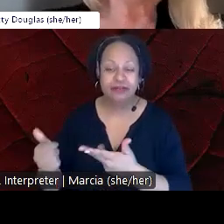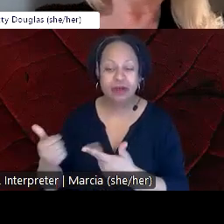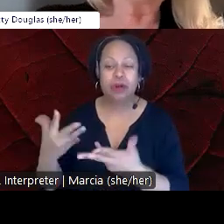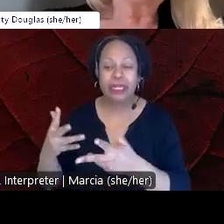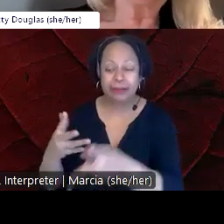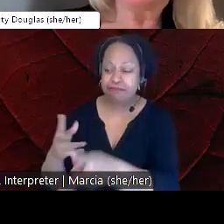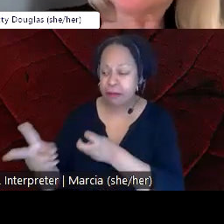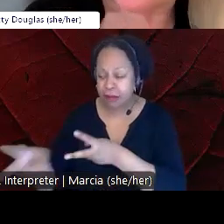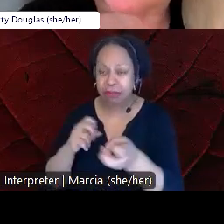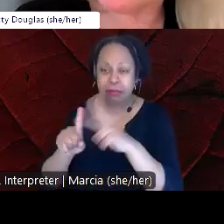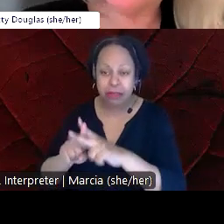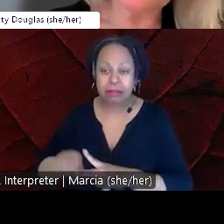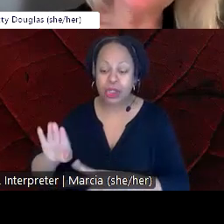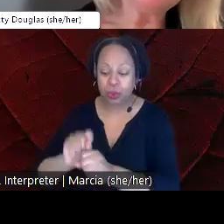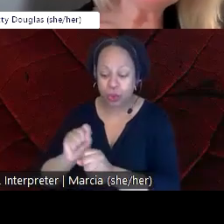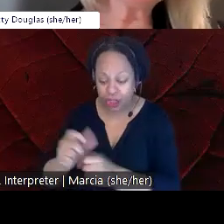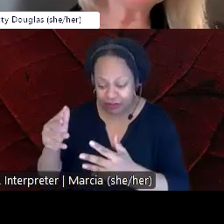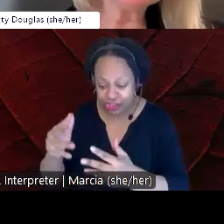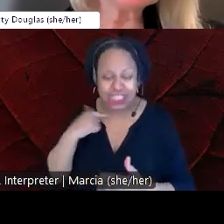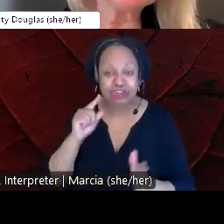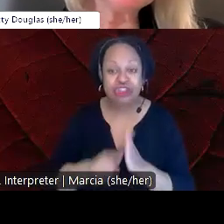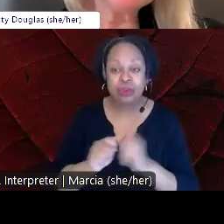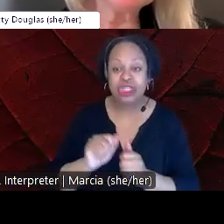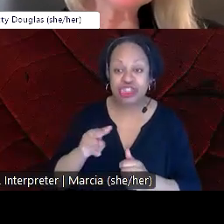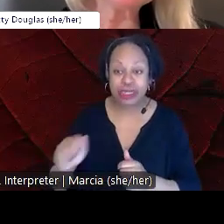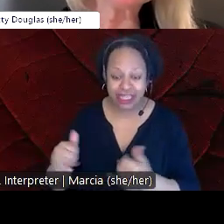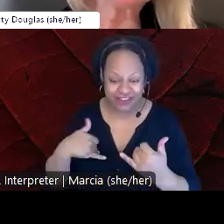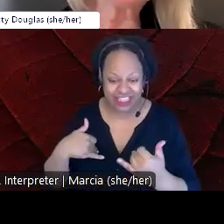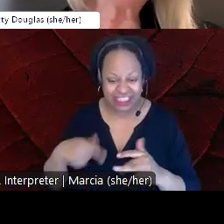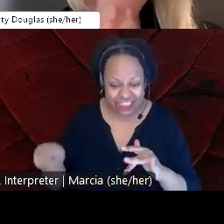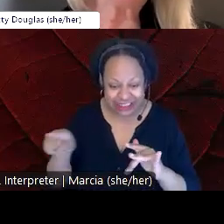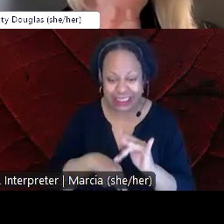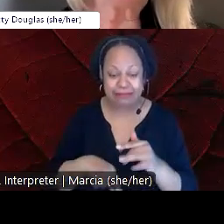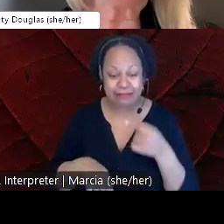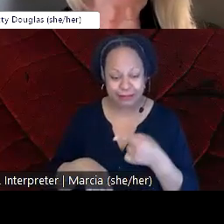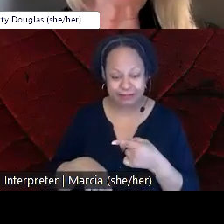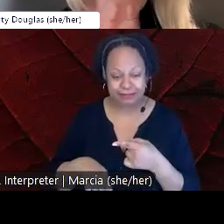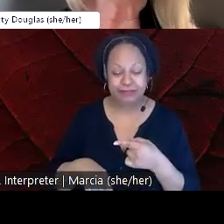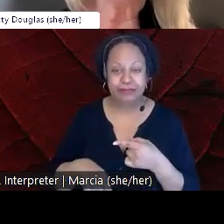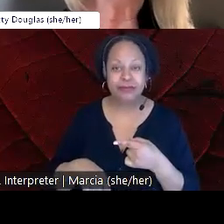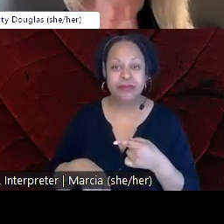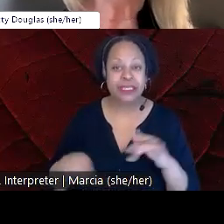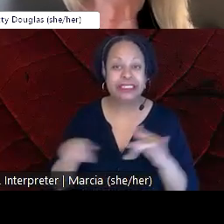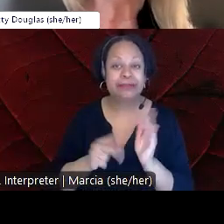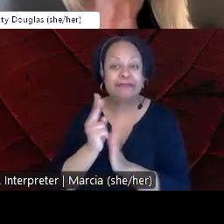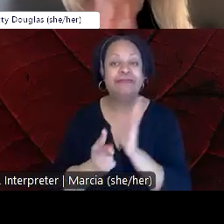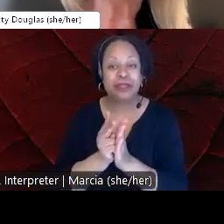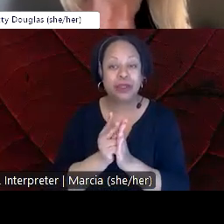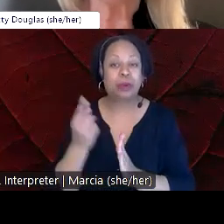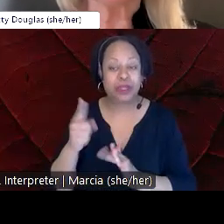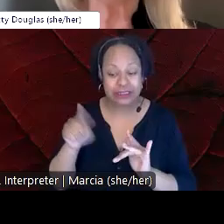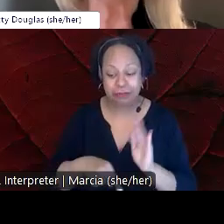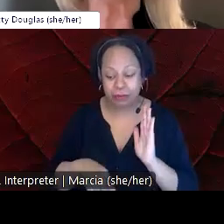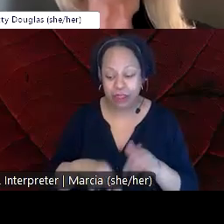que vous utilisez sans doute déjà. Alors, je voulais vérifier auprès de Jenna. Je crois que je vais omettre